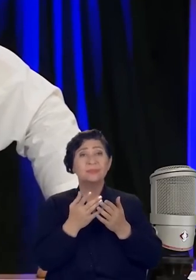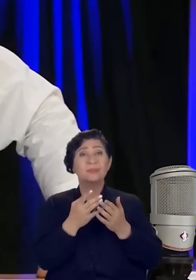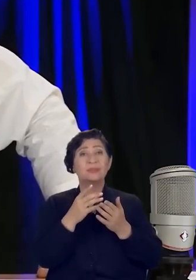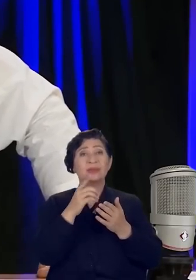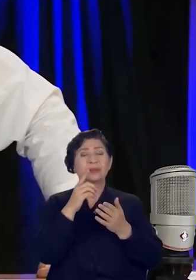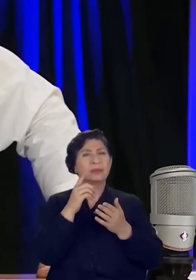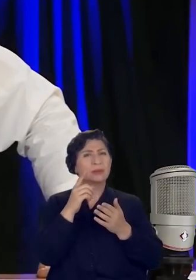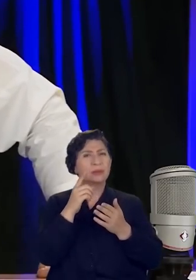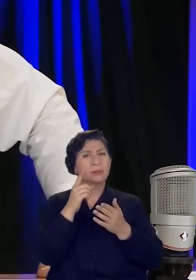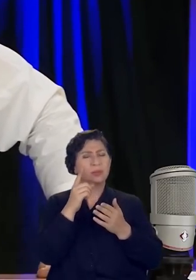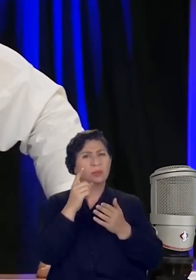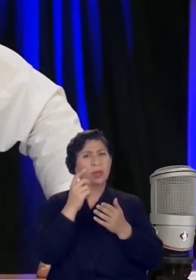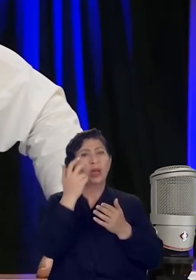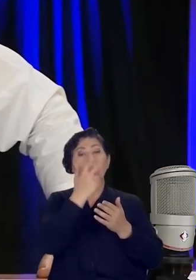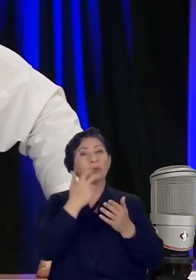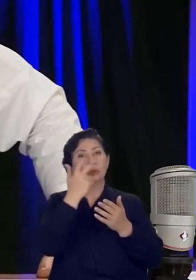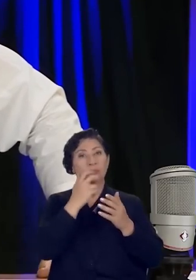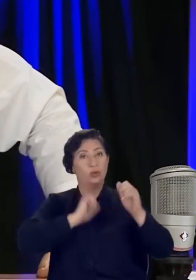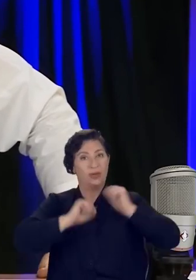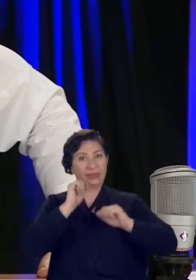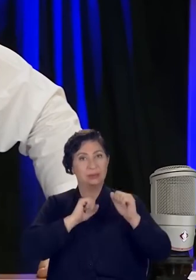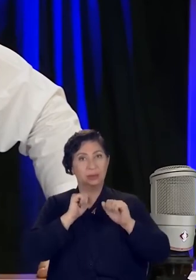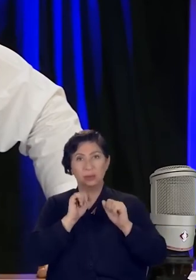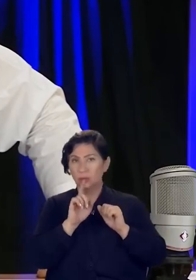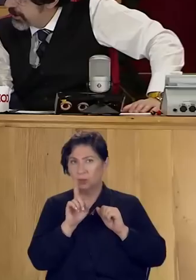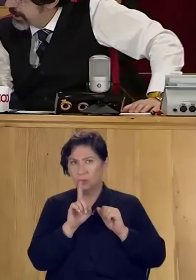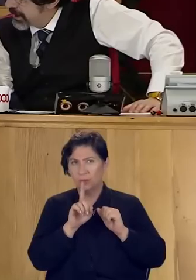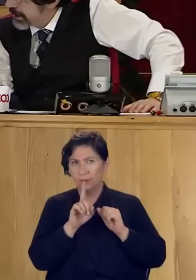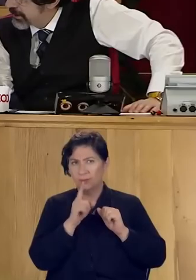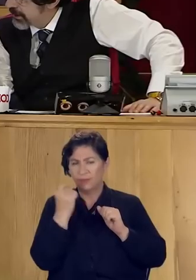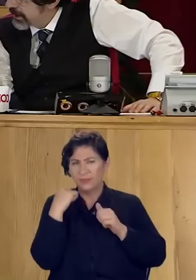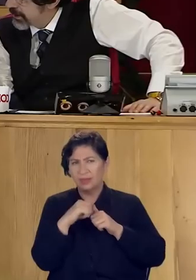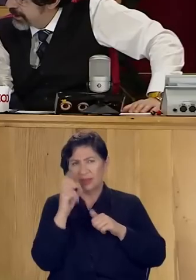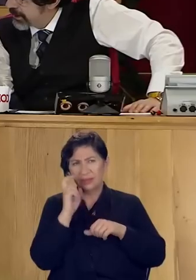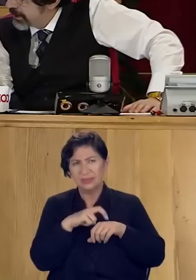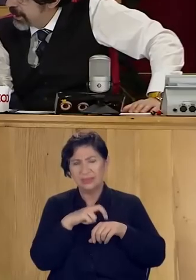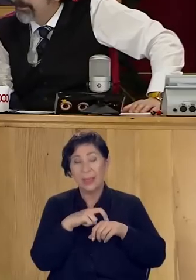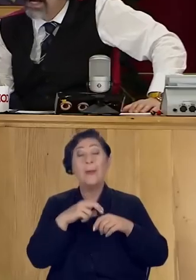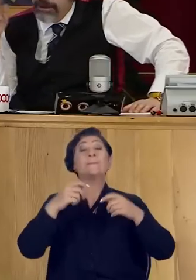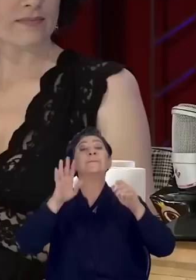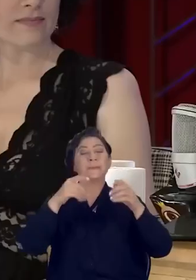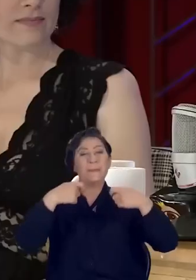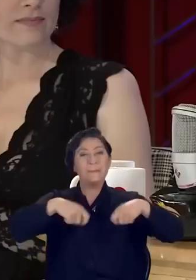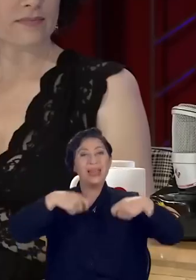bir yandan bir konservatuvar eğitim, bir müzik... Yok. Hayır, söyle bana tekrar hatırlat. Plastik